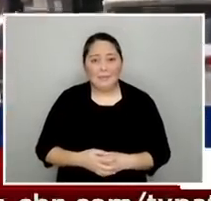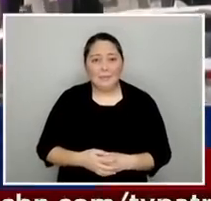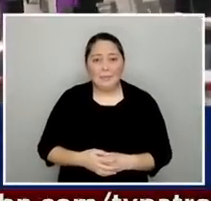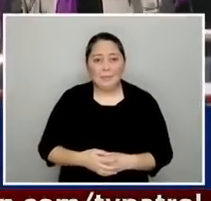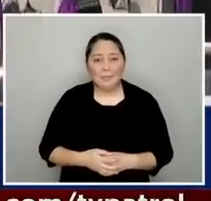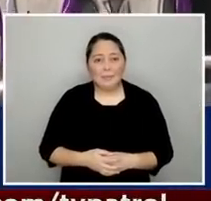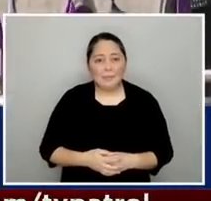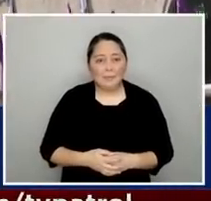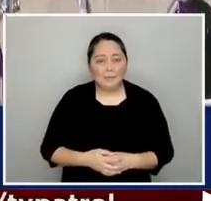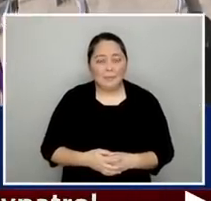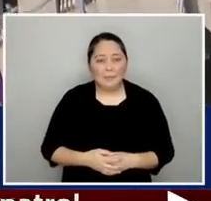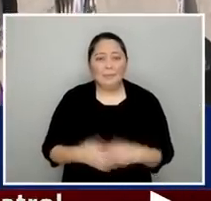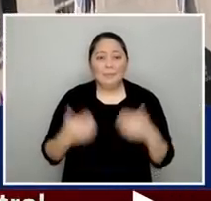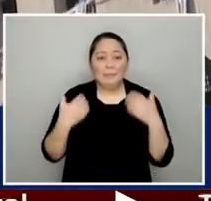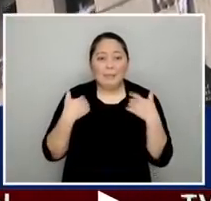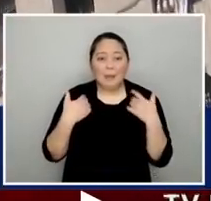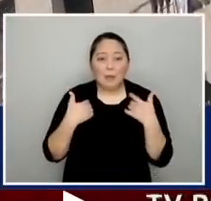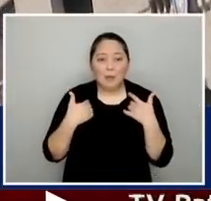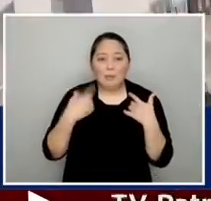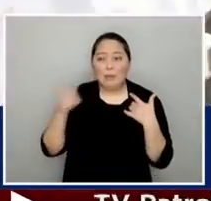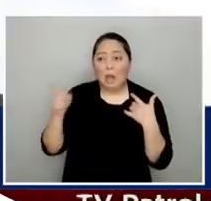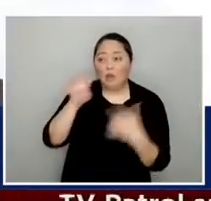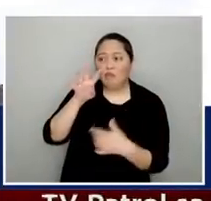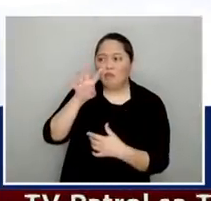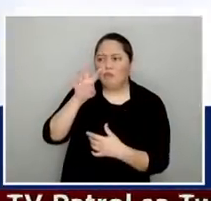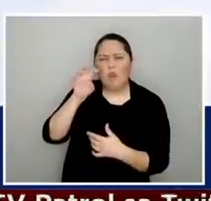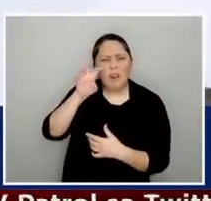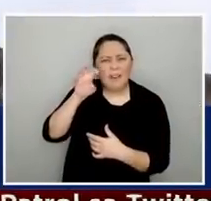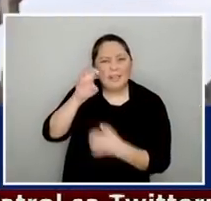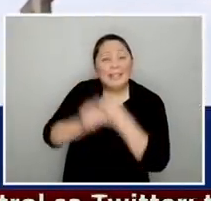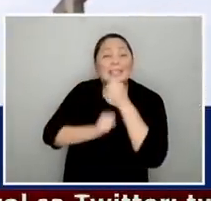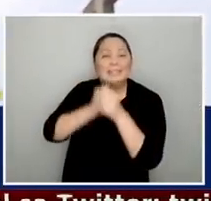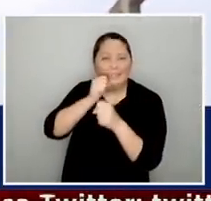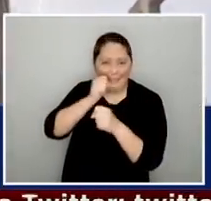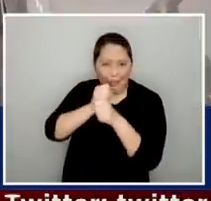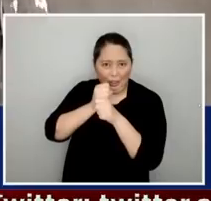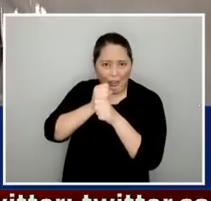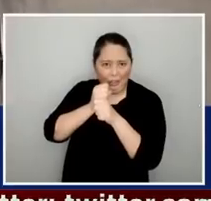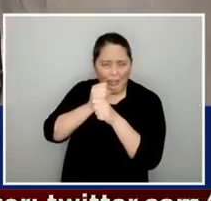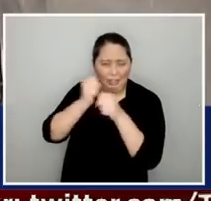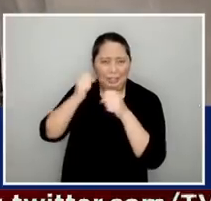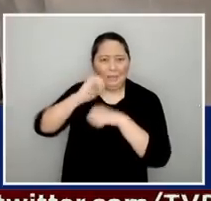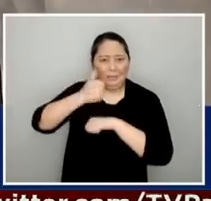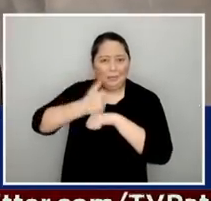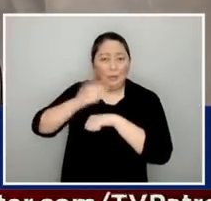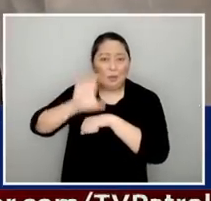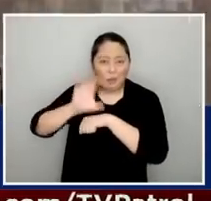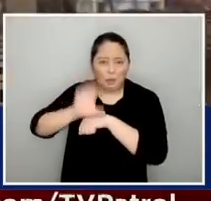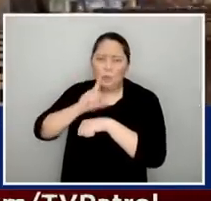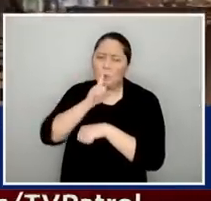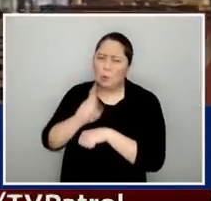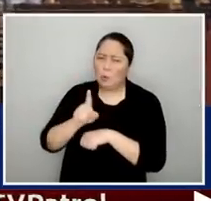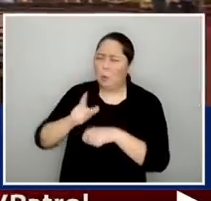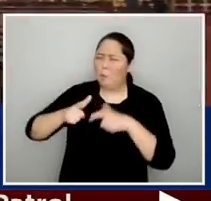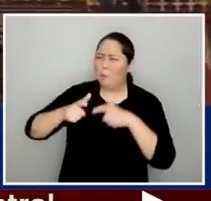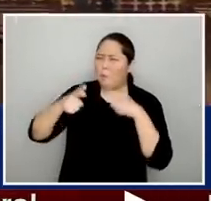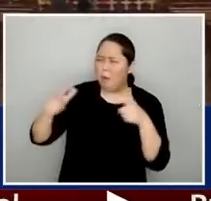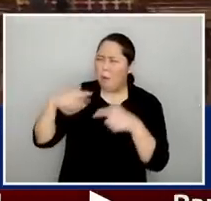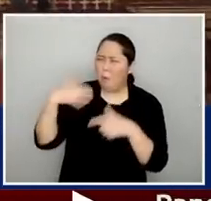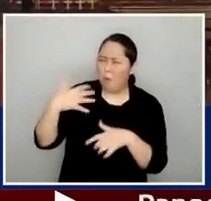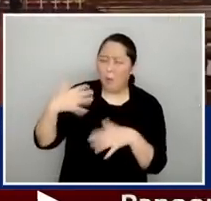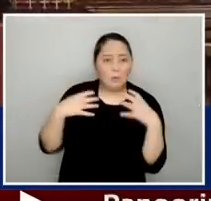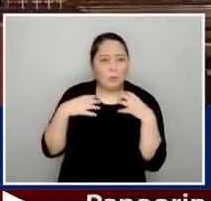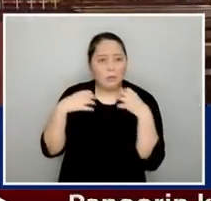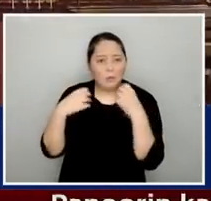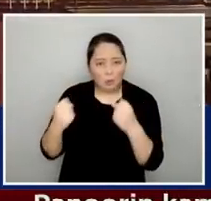Higit 4,000 taon na ang San Agustin Church, nananatiling en grande at matatag. Nalampasan na rin ito